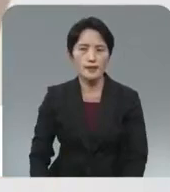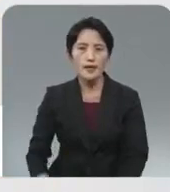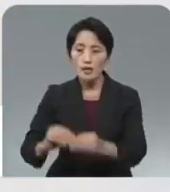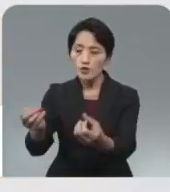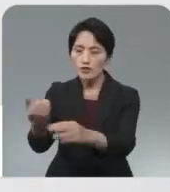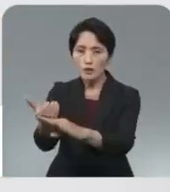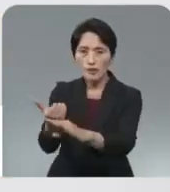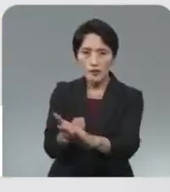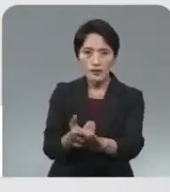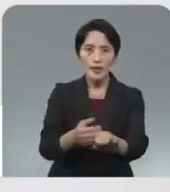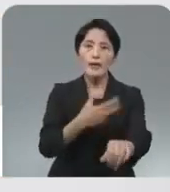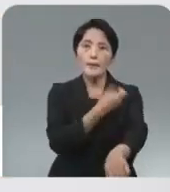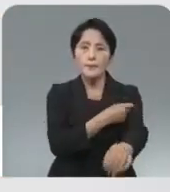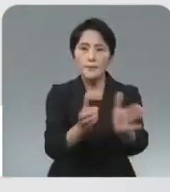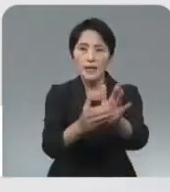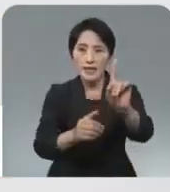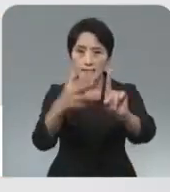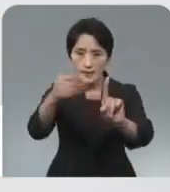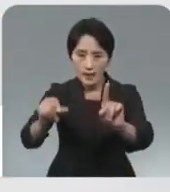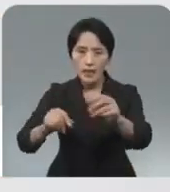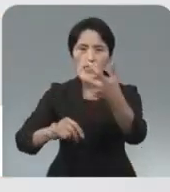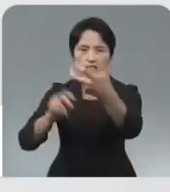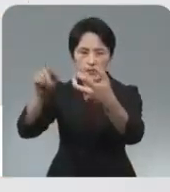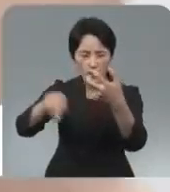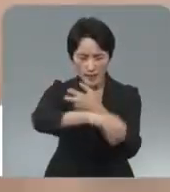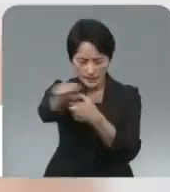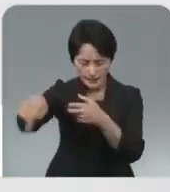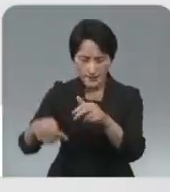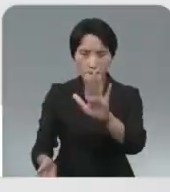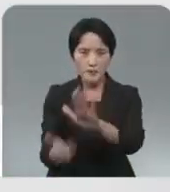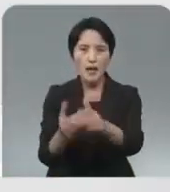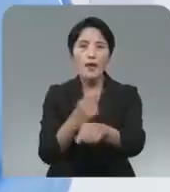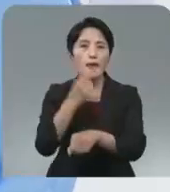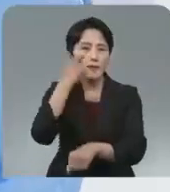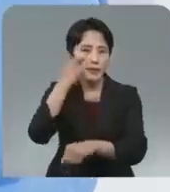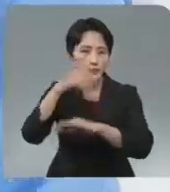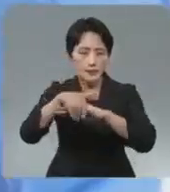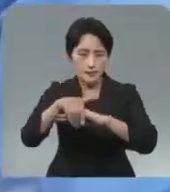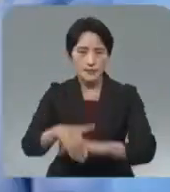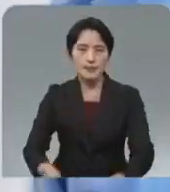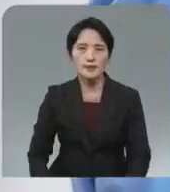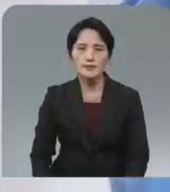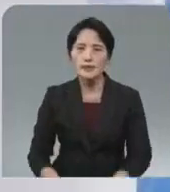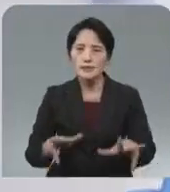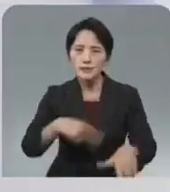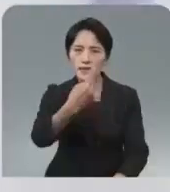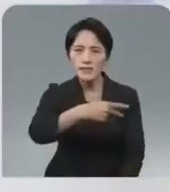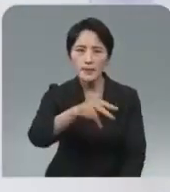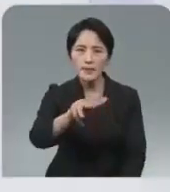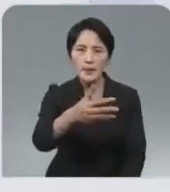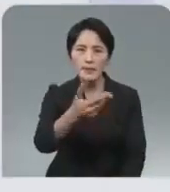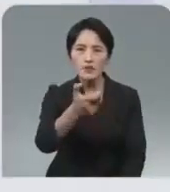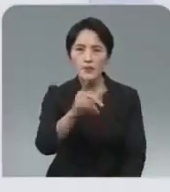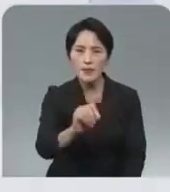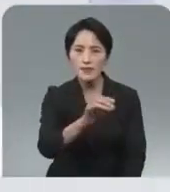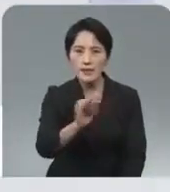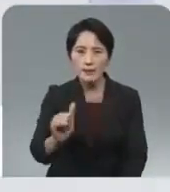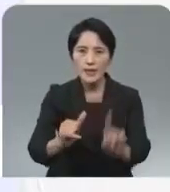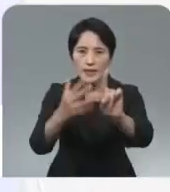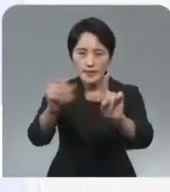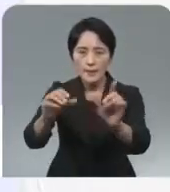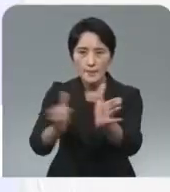провинции чеджу но в остальных регионах действуют третий уровень 3 августа правительство